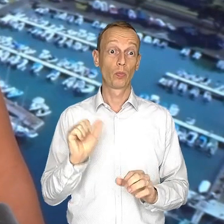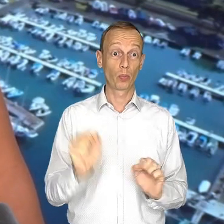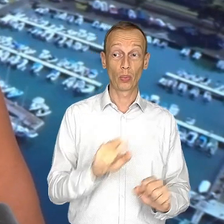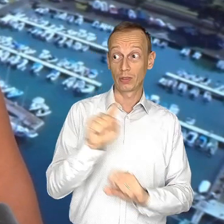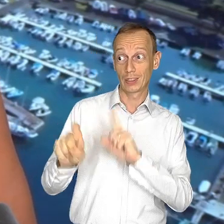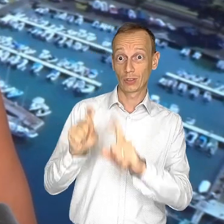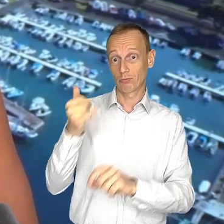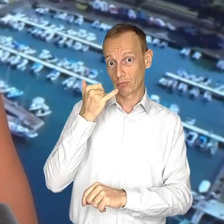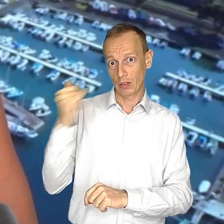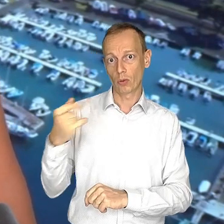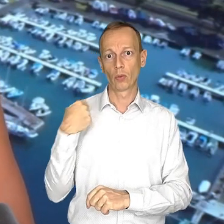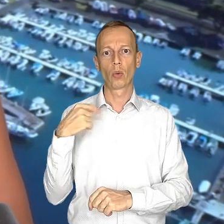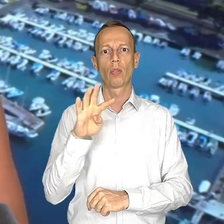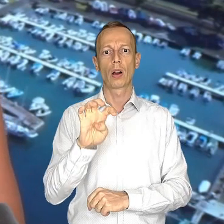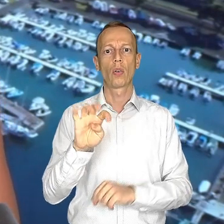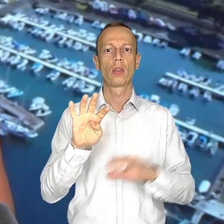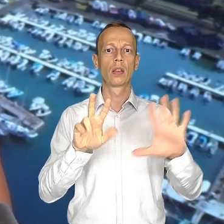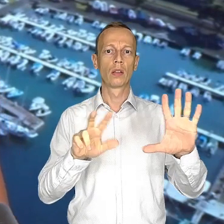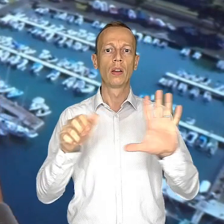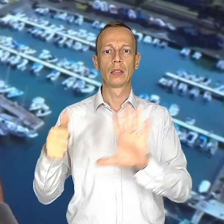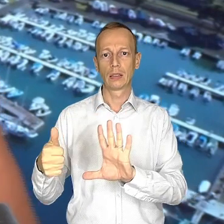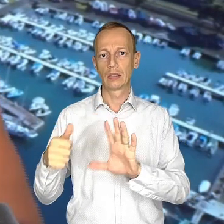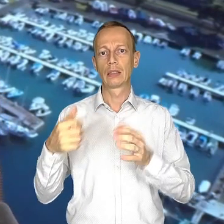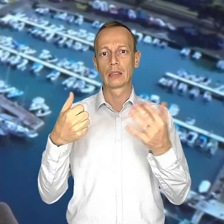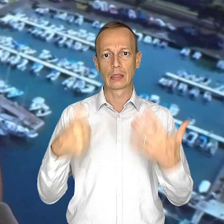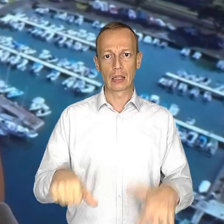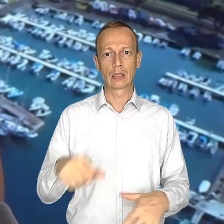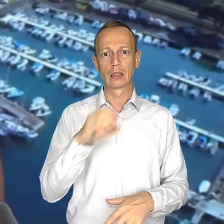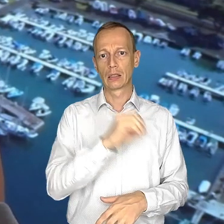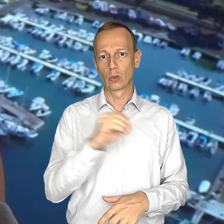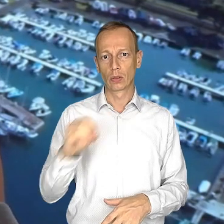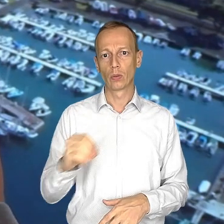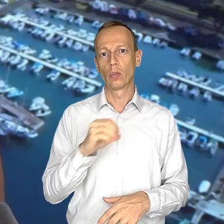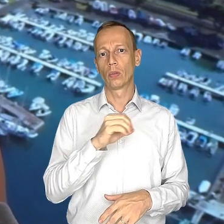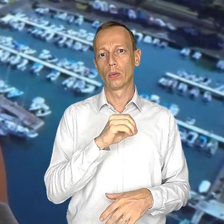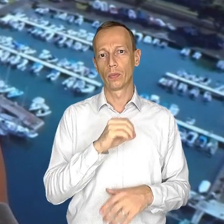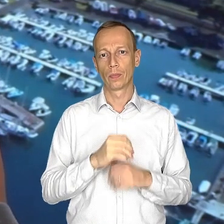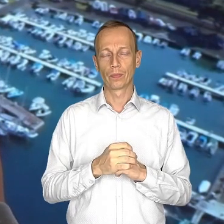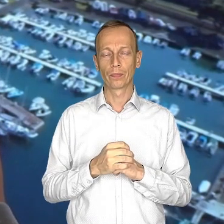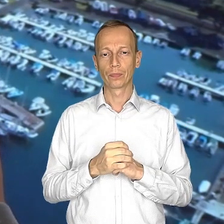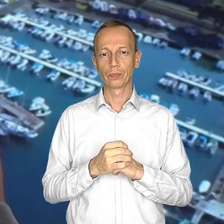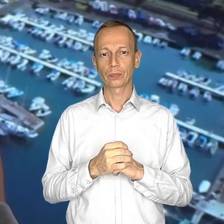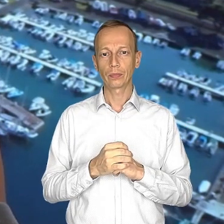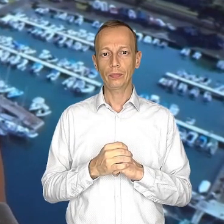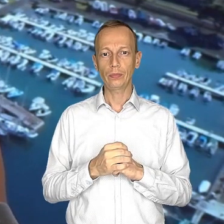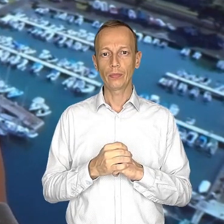sont attendues au 40 86 16 00 40 86 16